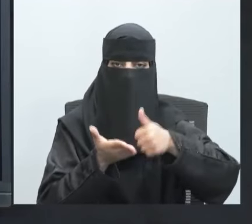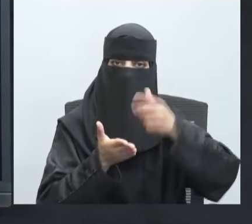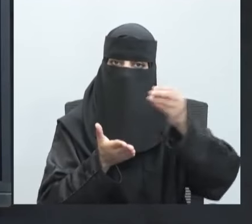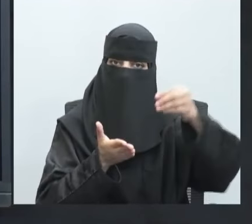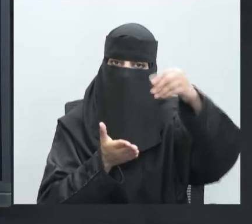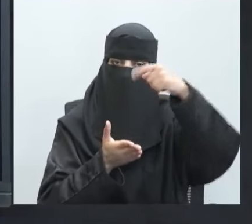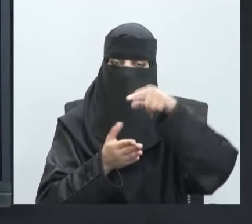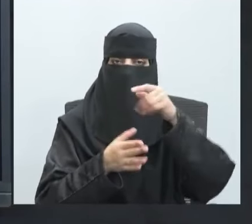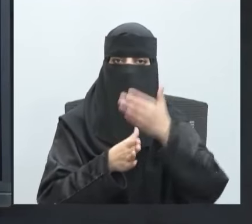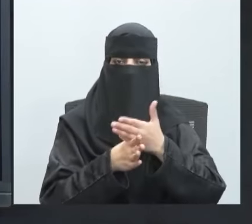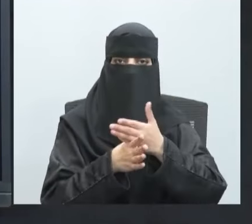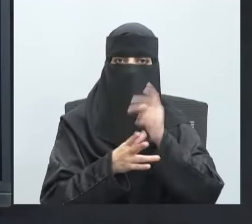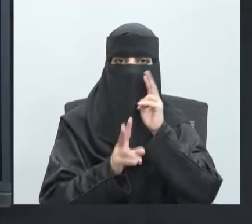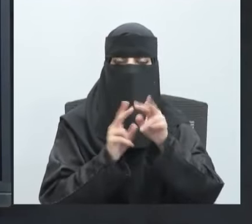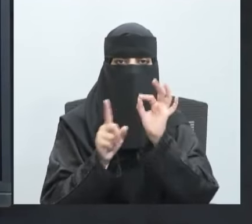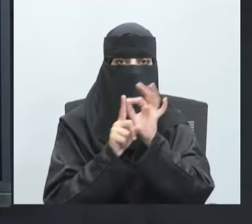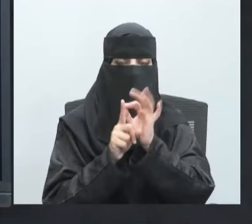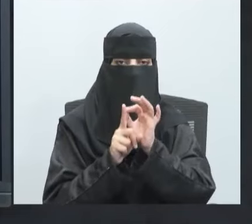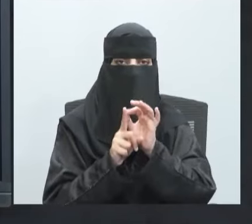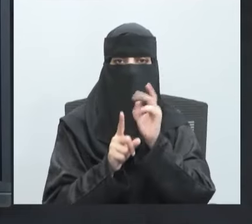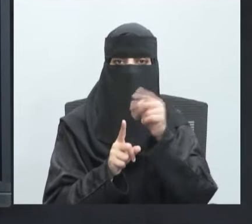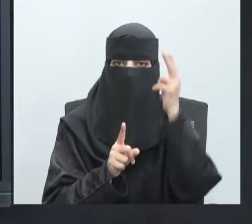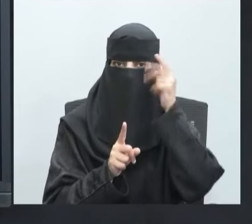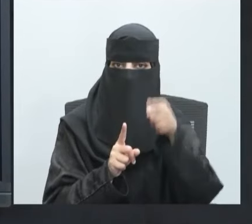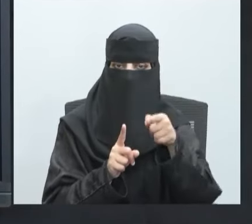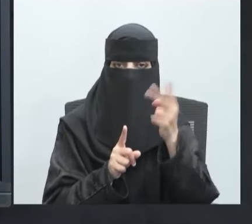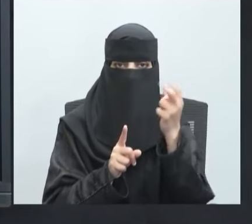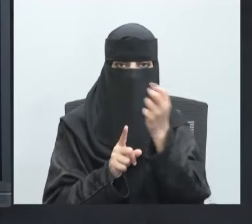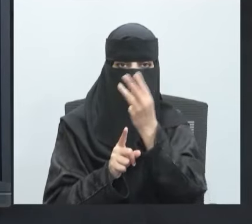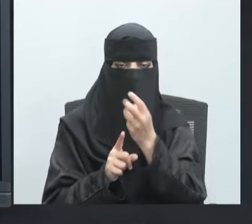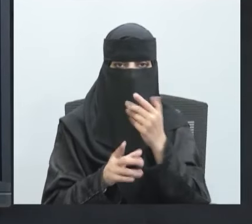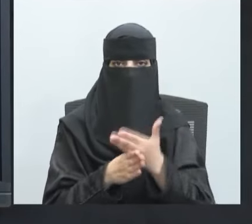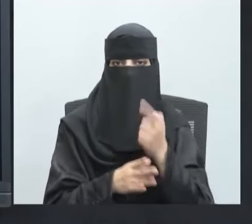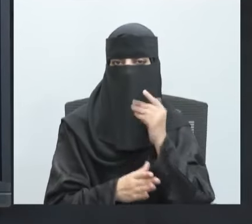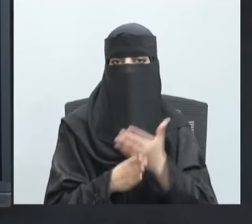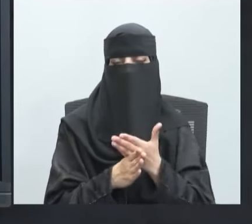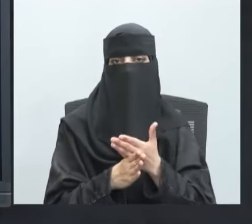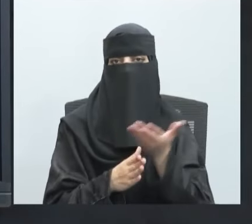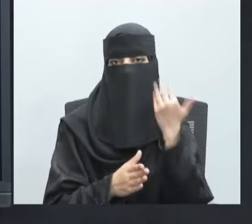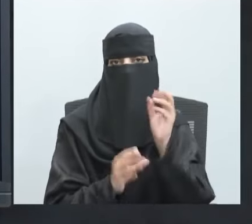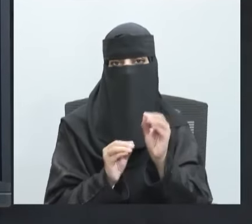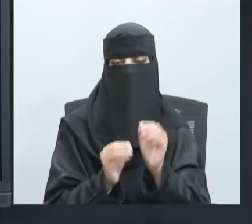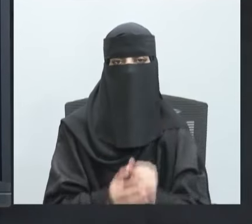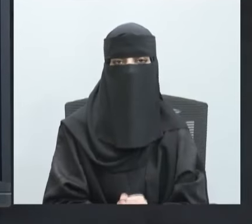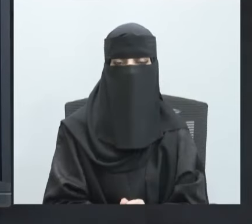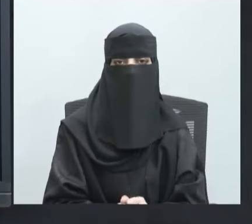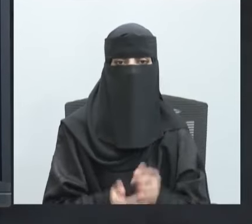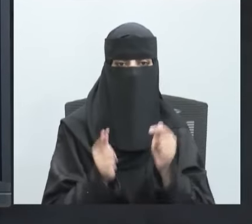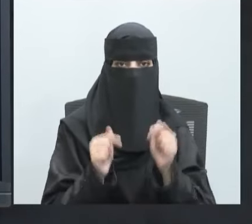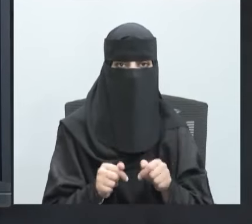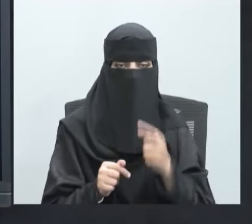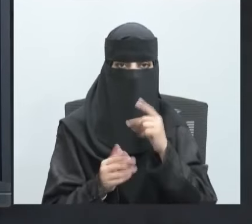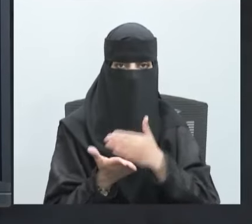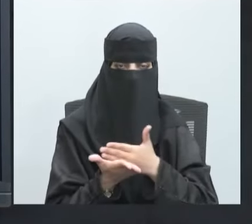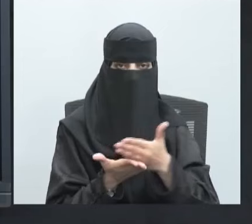مرتفع ولا شك ان ذلك من اهداف رؤيه المملكه العربيه السعوديه 20 30 كما ذكرنا ذلك سابقا اليوم